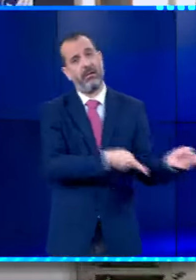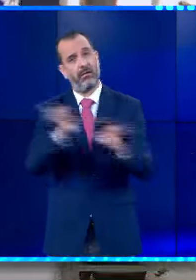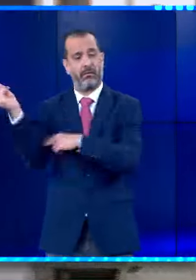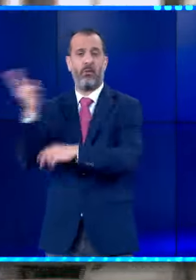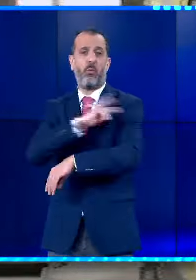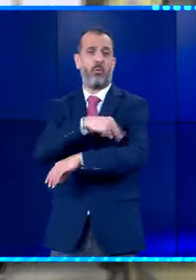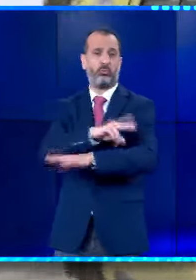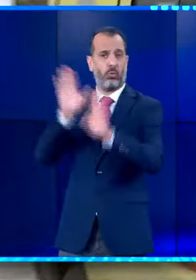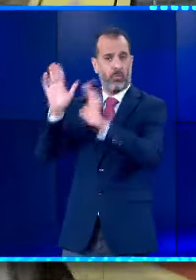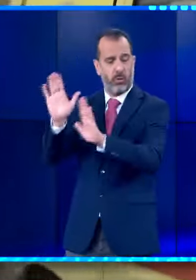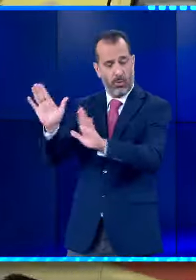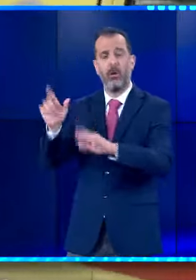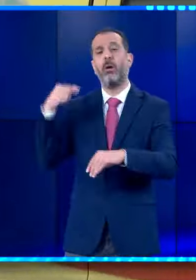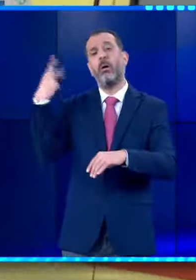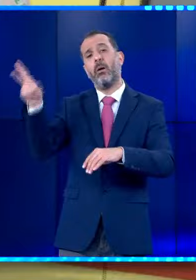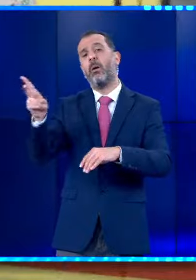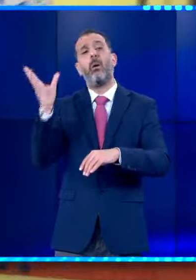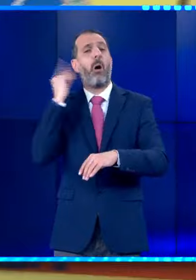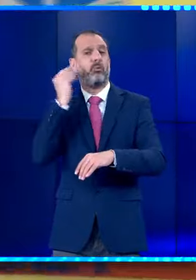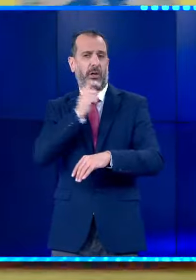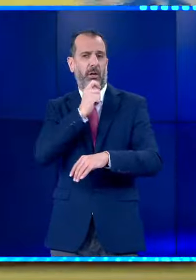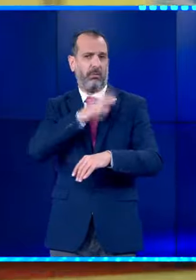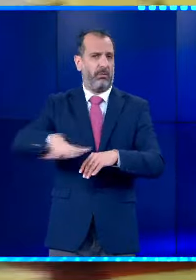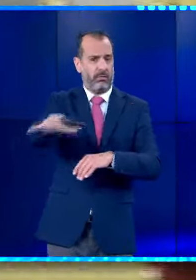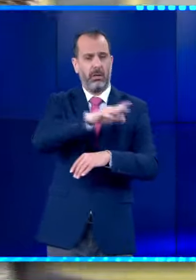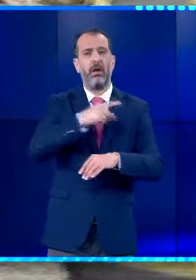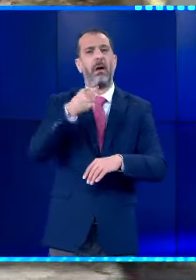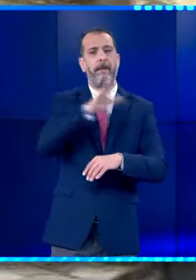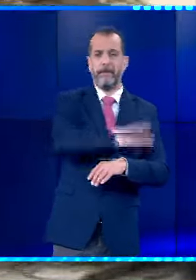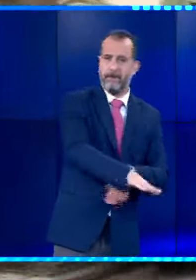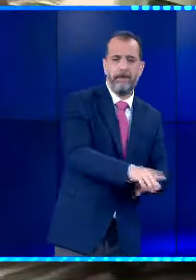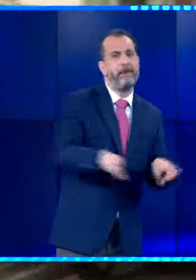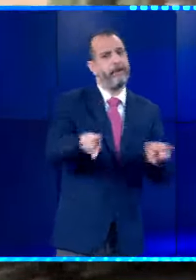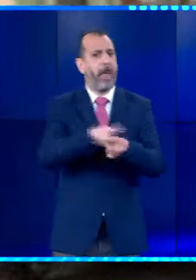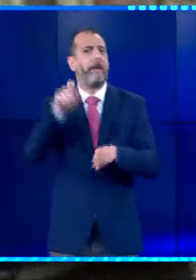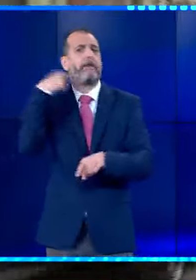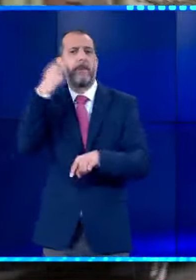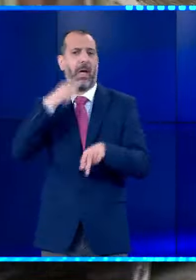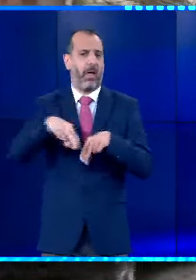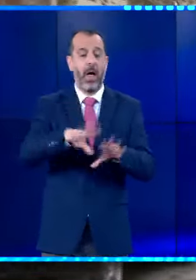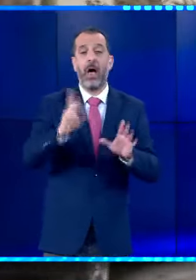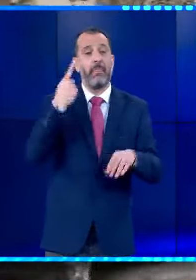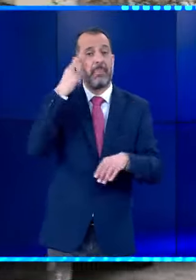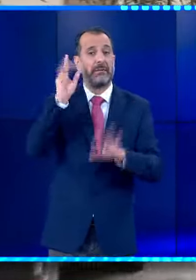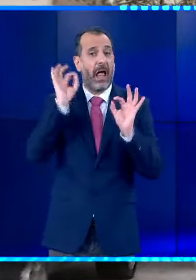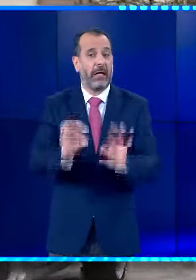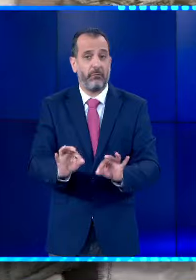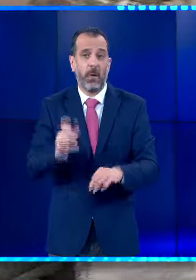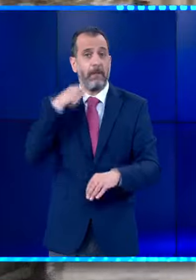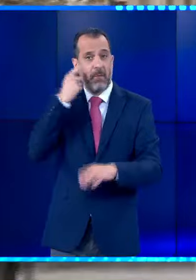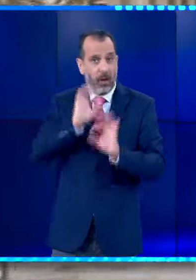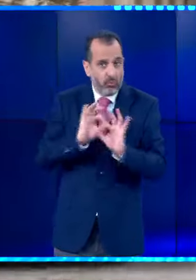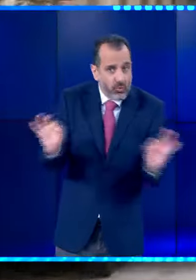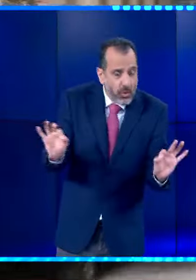στο νοσοκομείο. Όπως αναφέρουν ρεπορτάζ, μαζί με το ανήλικο ήταν και η μητέρα του. Αλλά δεν έχει διευκρινιστεί μέχρι στιγμής αν